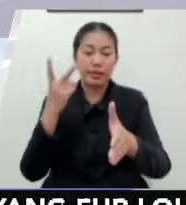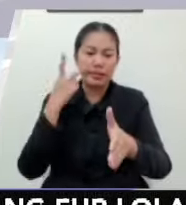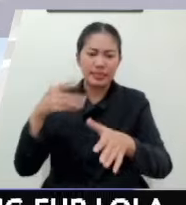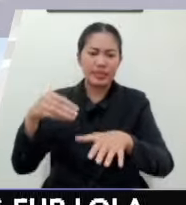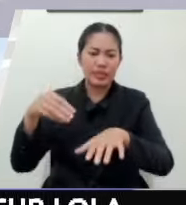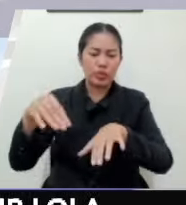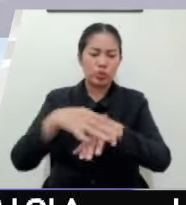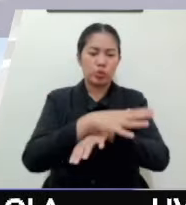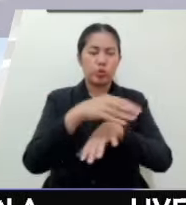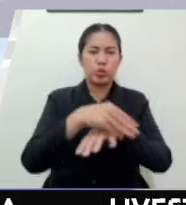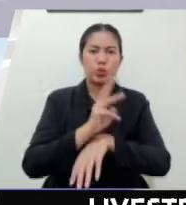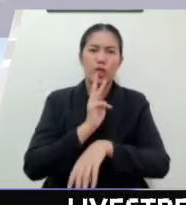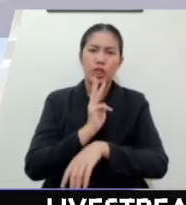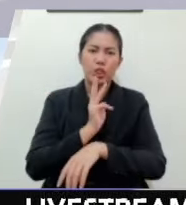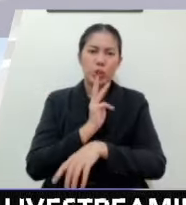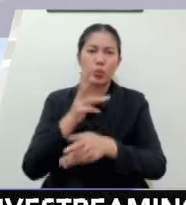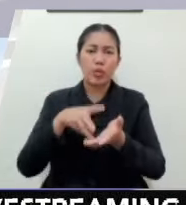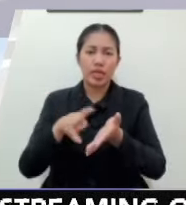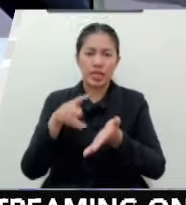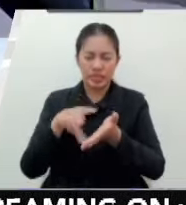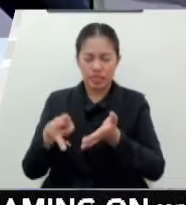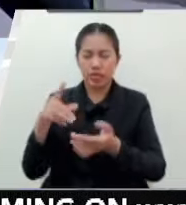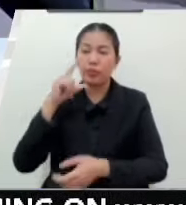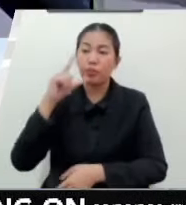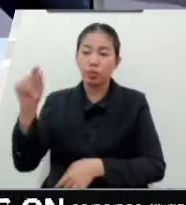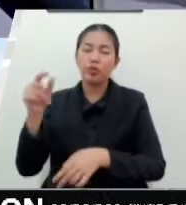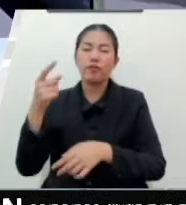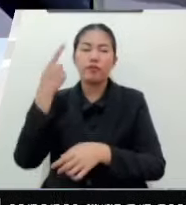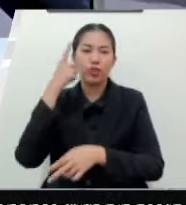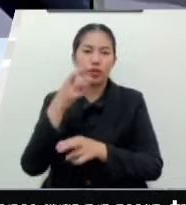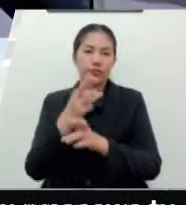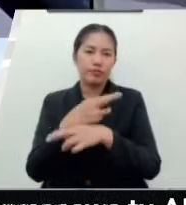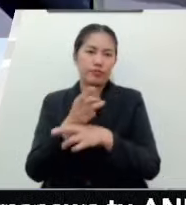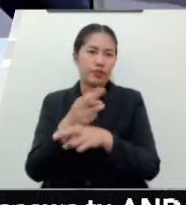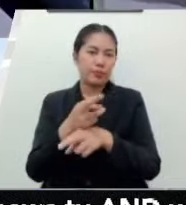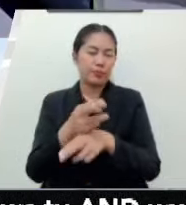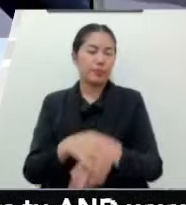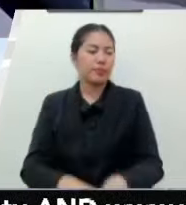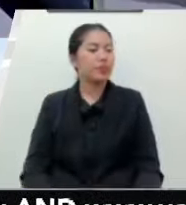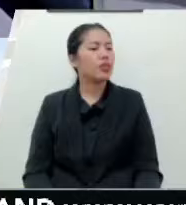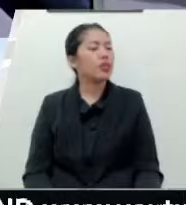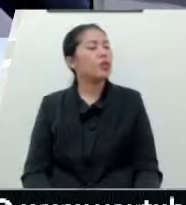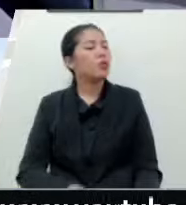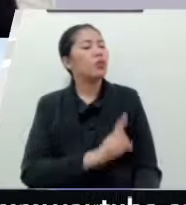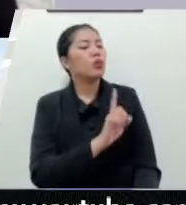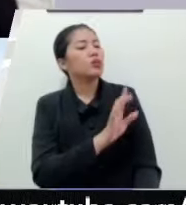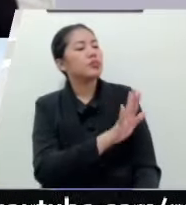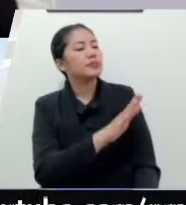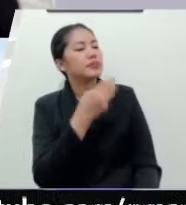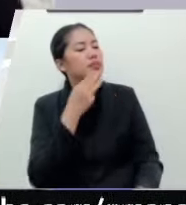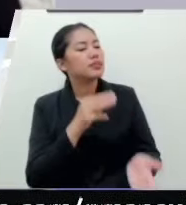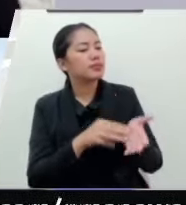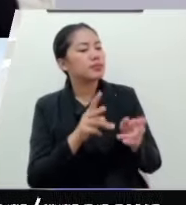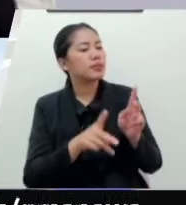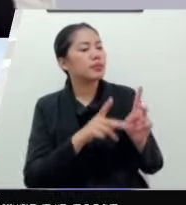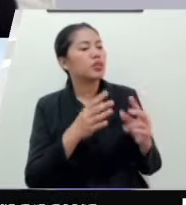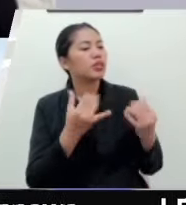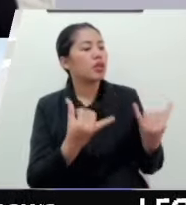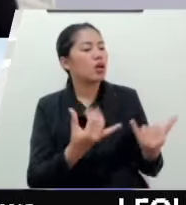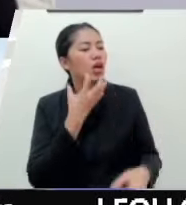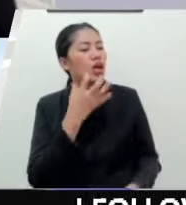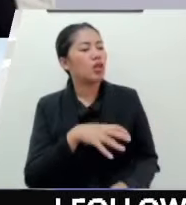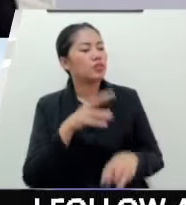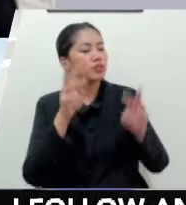kaagad. Ano po pong mensahe niyo sa mga consumer ngayong mainit ang panahon? Apo, sa ngayon po, no, tulad din po nga sinasabi po